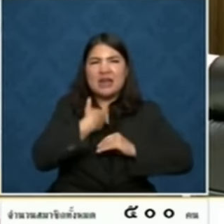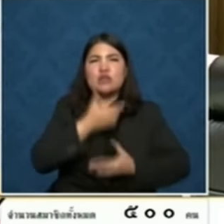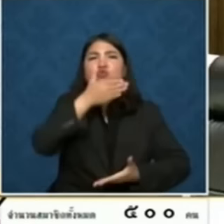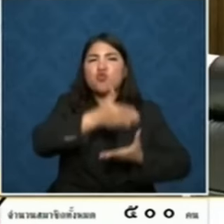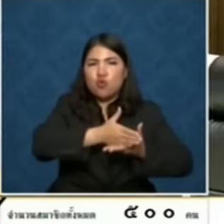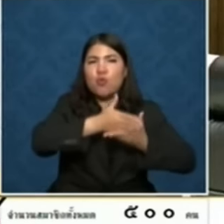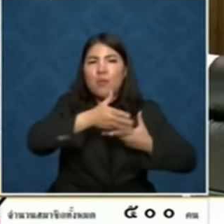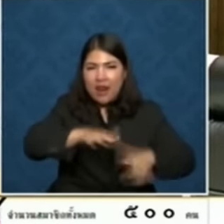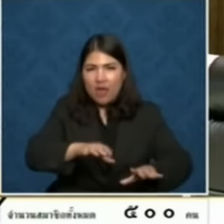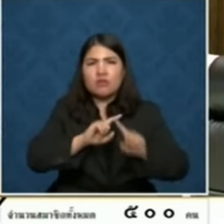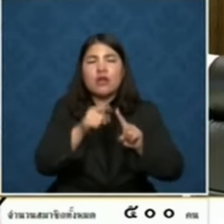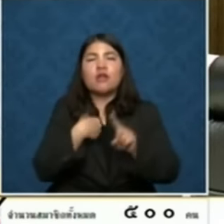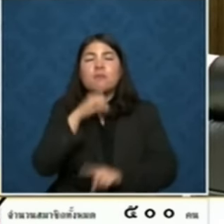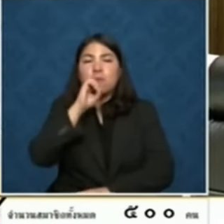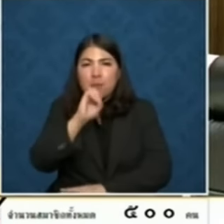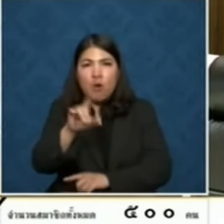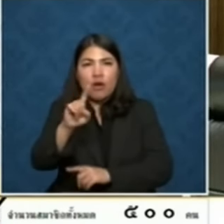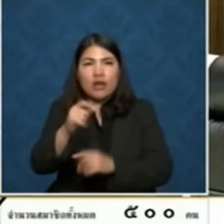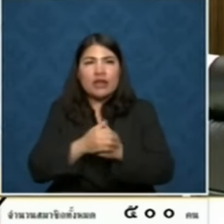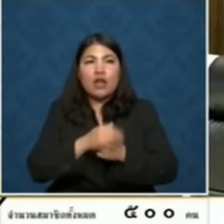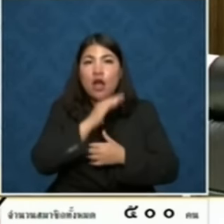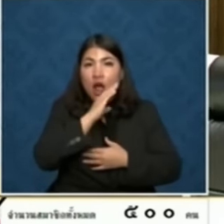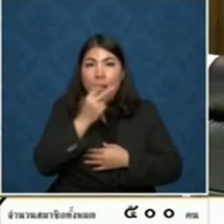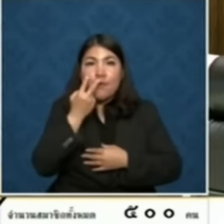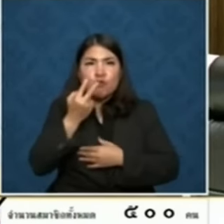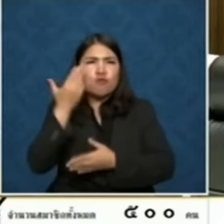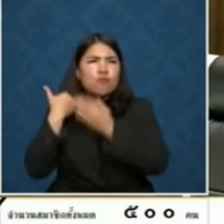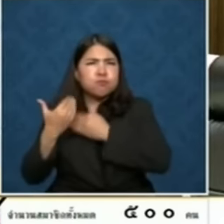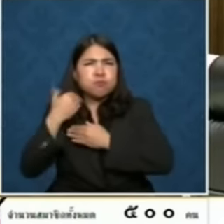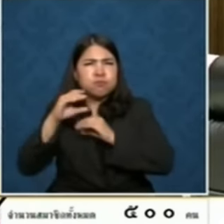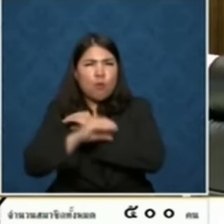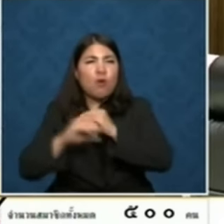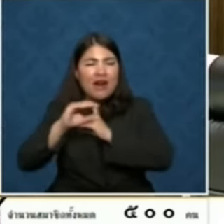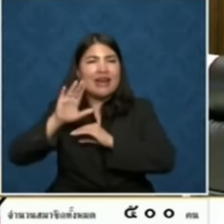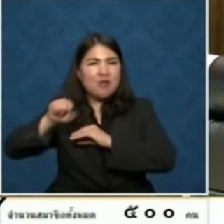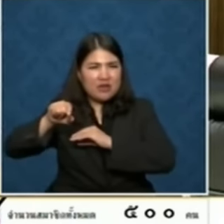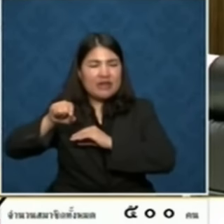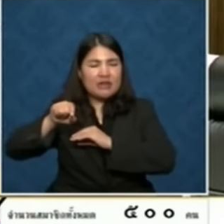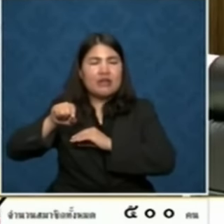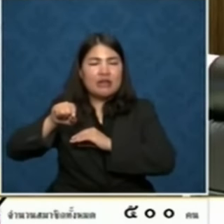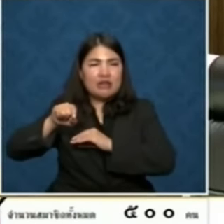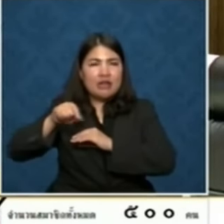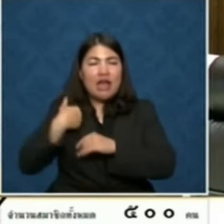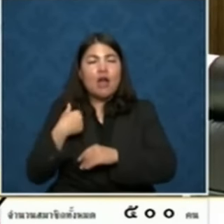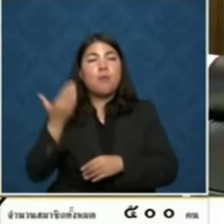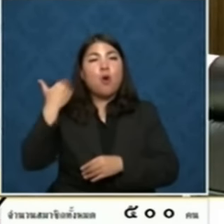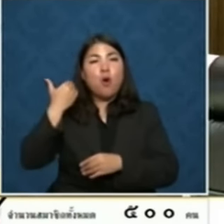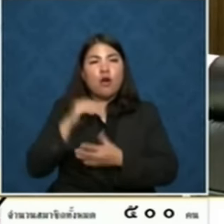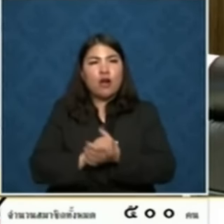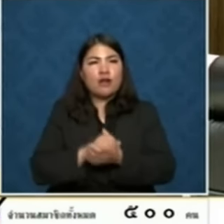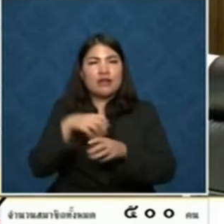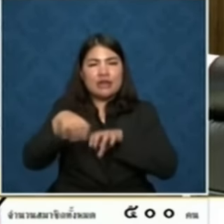พม่าแต่ว่าถ้าไม่ทำประเทศไทยก็ต้องเป็นปากนรกเมียวดีที่ยังคงเกื้อหนุนเมียวดีต่อไปภาพ